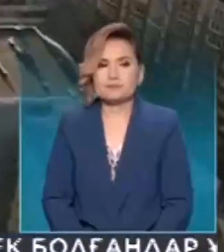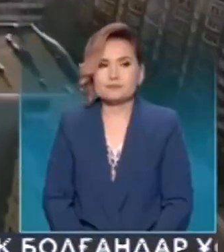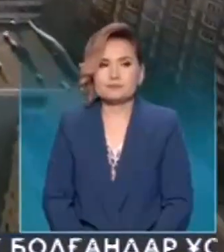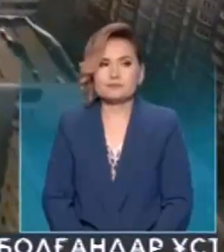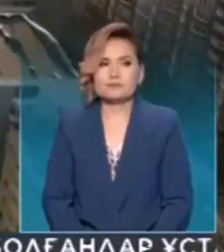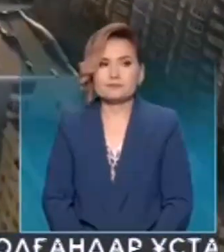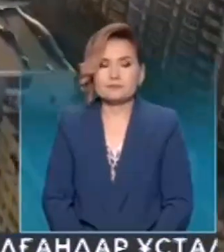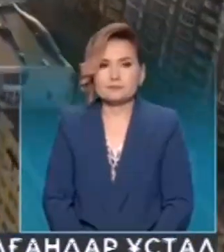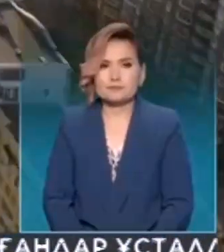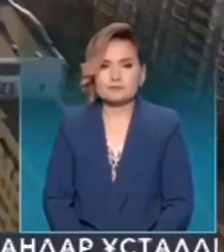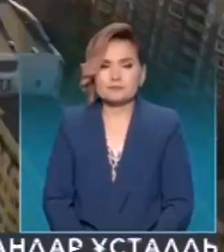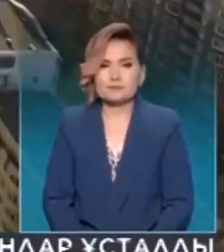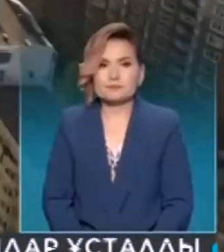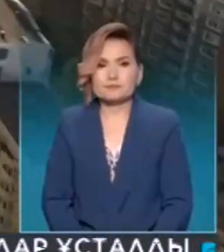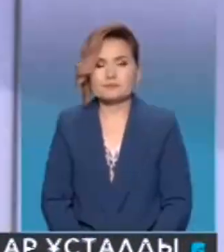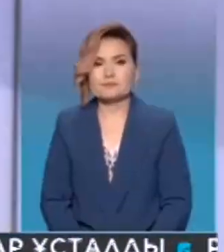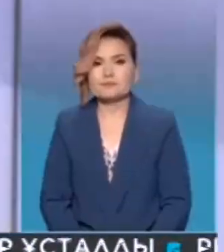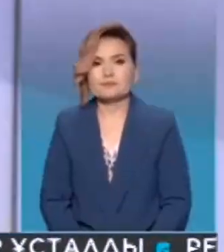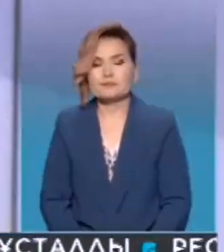арна, Алматы.